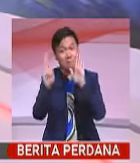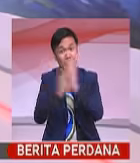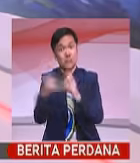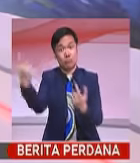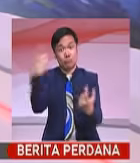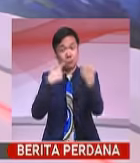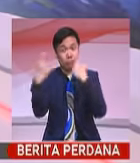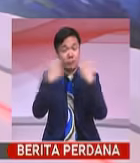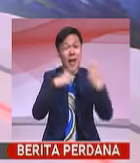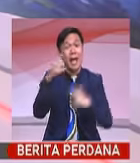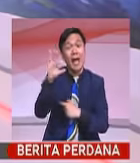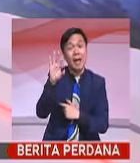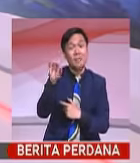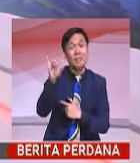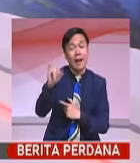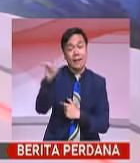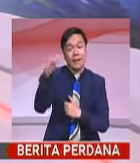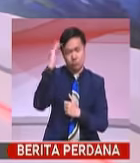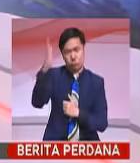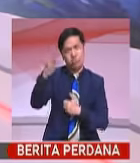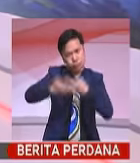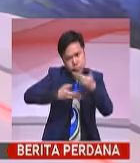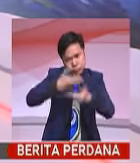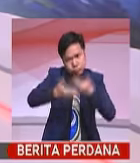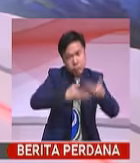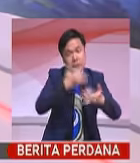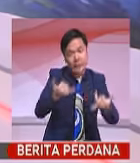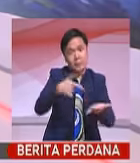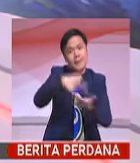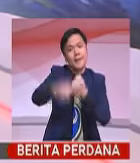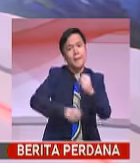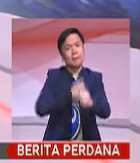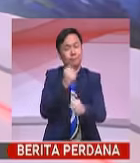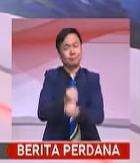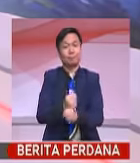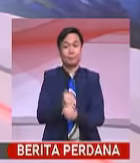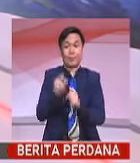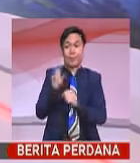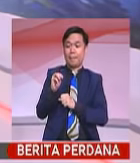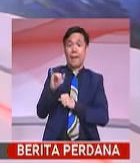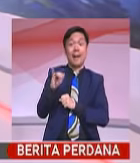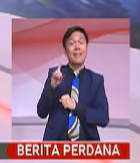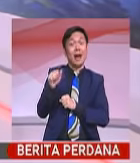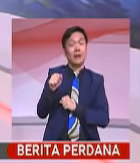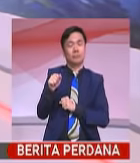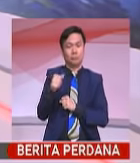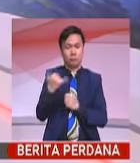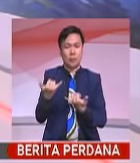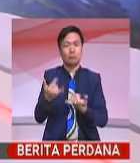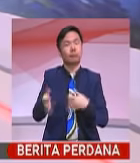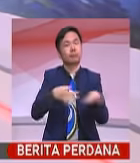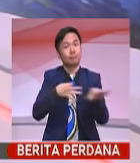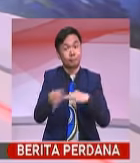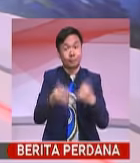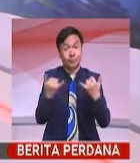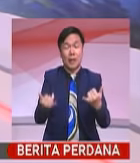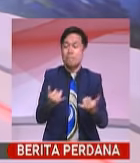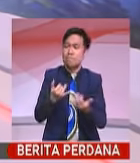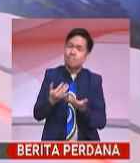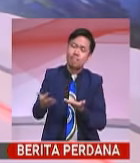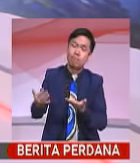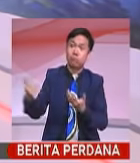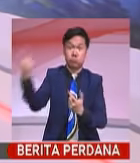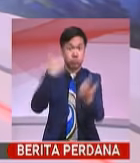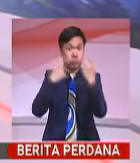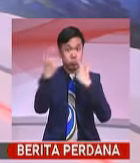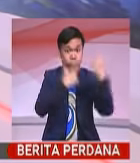RM81.9 bilion itu sedang dirunding dan disasarkan tahun ini. Menerusi kenyataan, MAIDA menyatakan setakat ini pihaknya sedang menerima